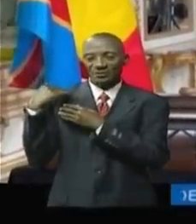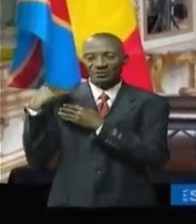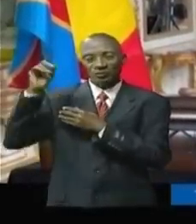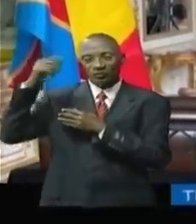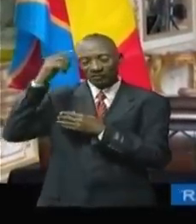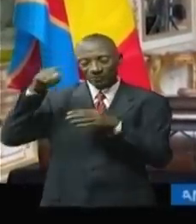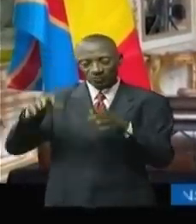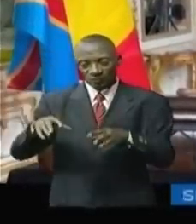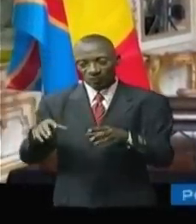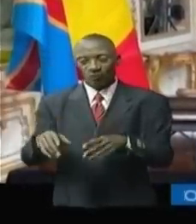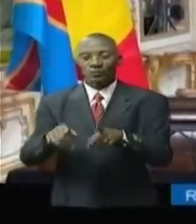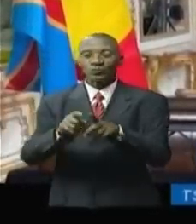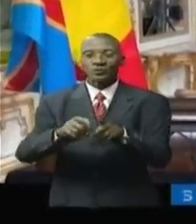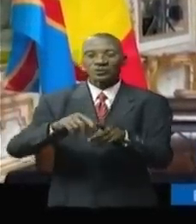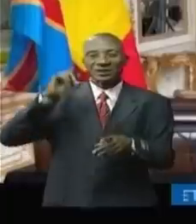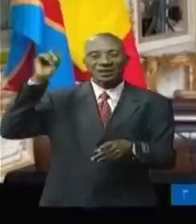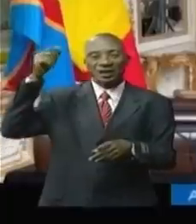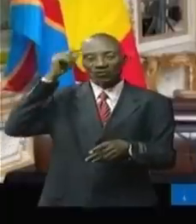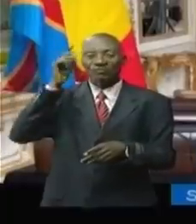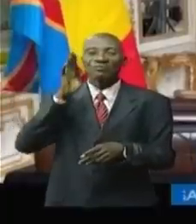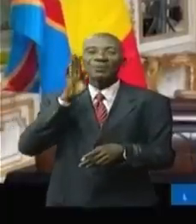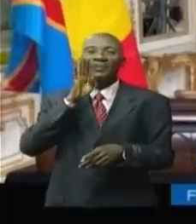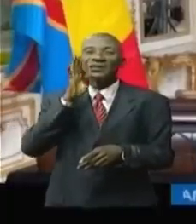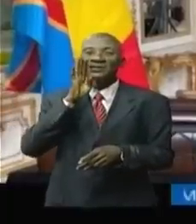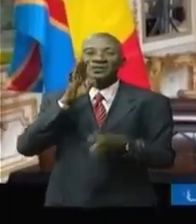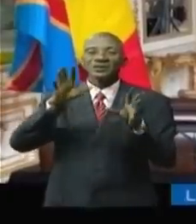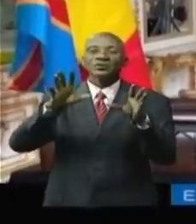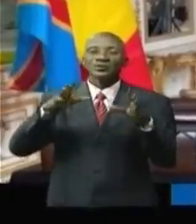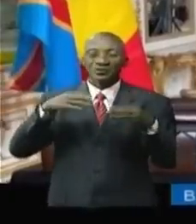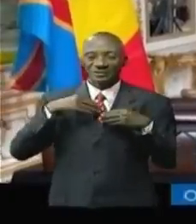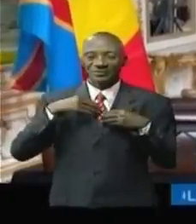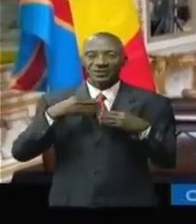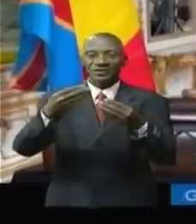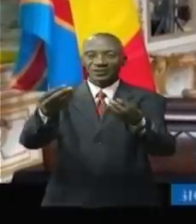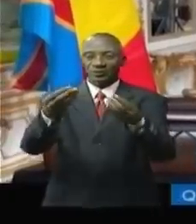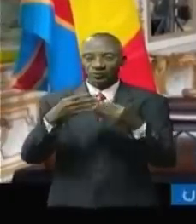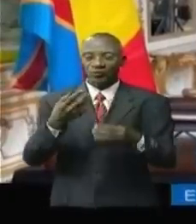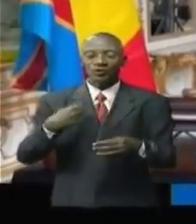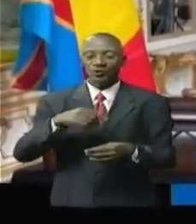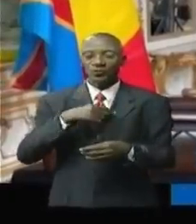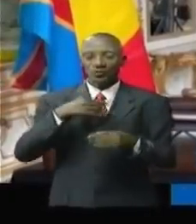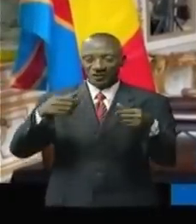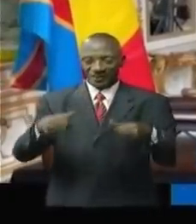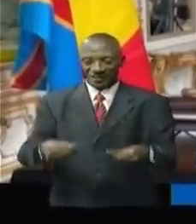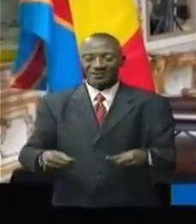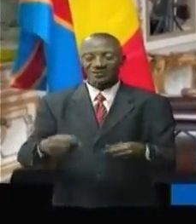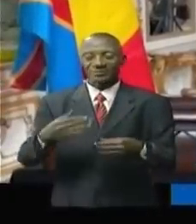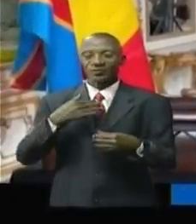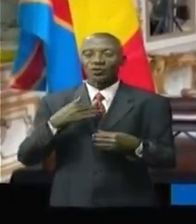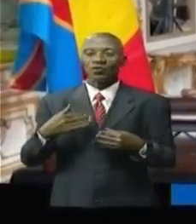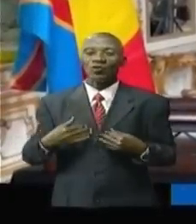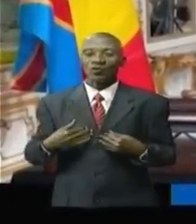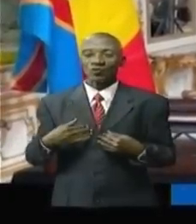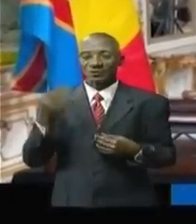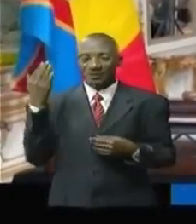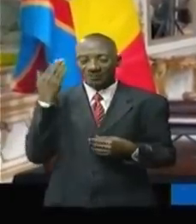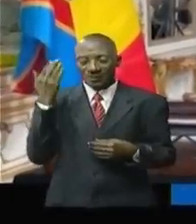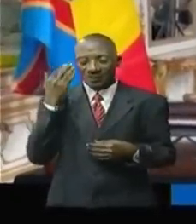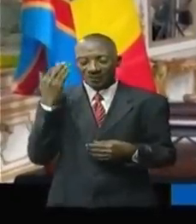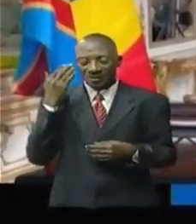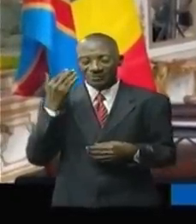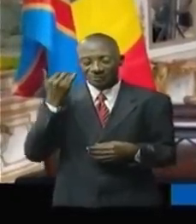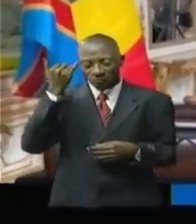personnalités qui se sont investies dans l'aboutissement de ce processus de haute portée historique. Dans cette